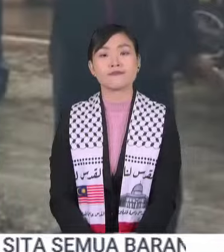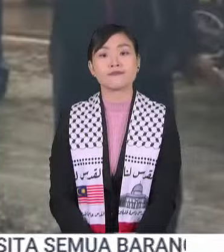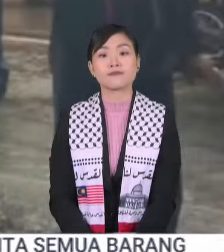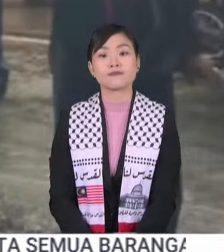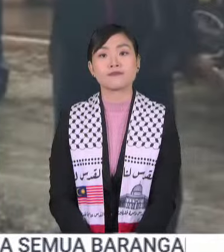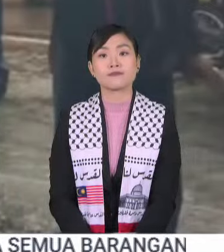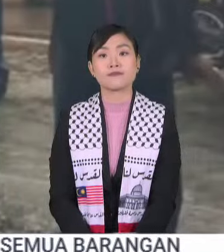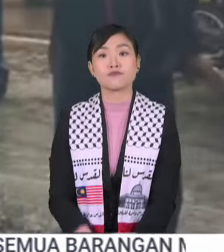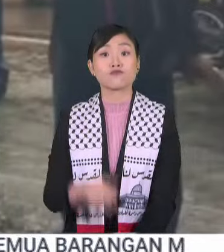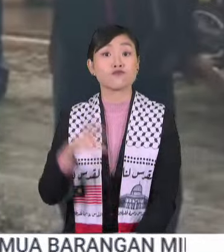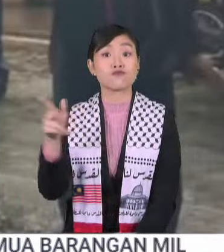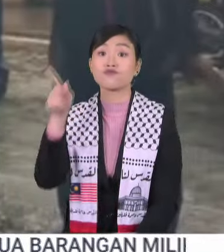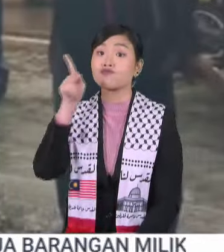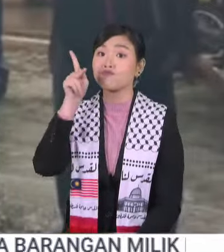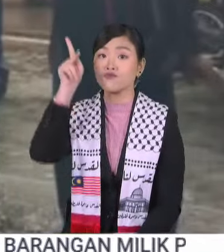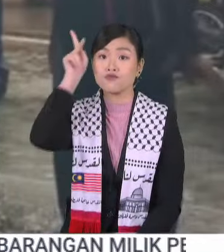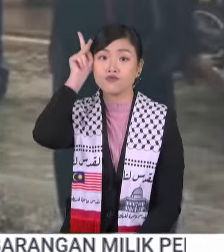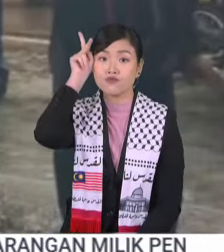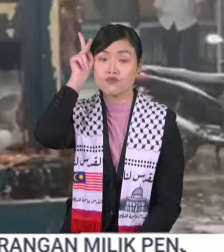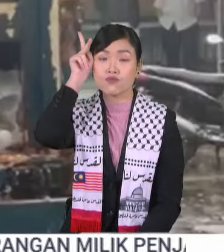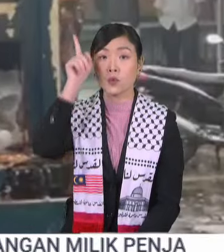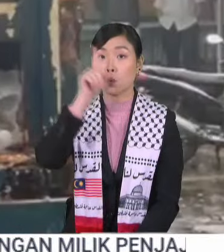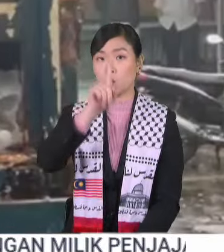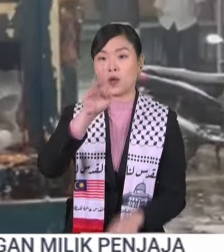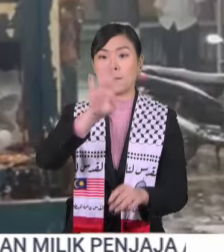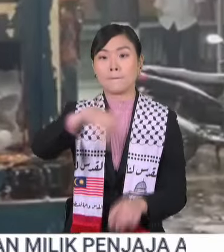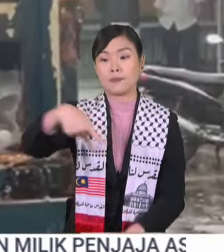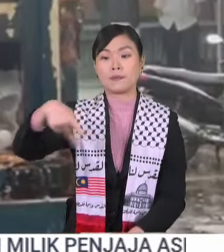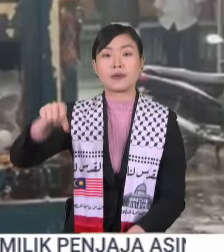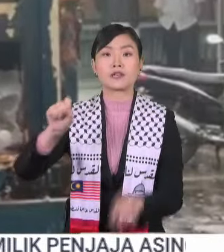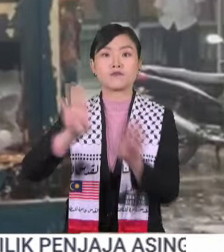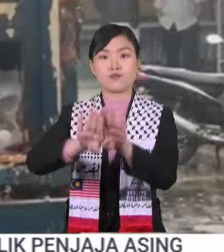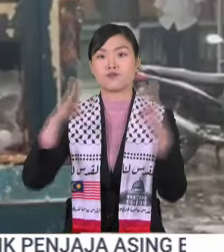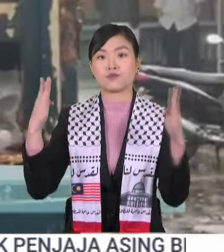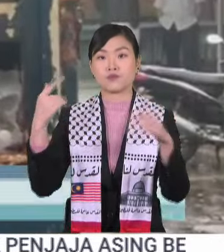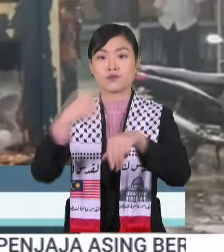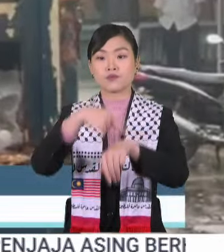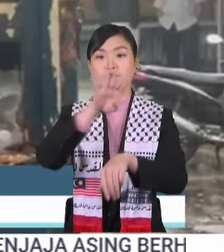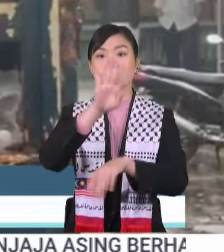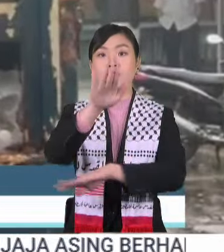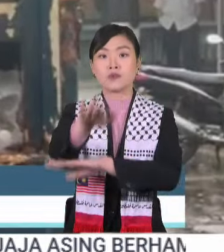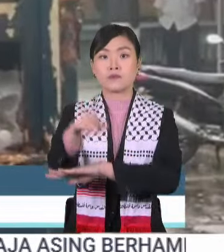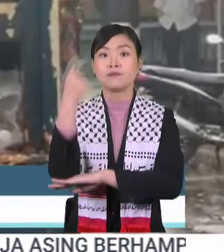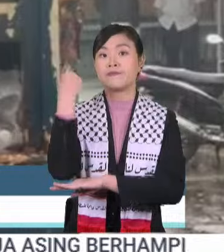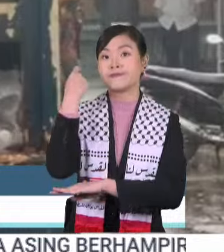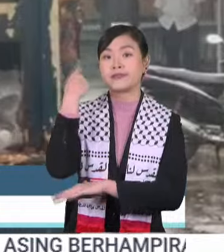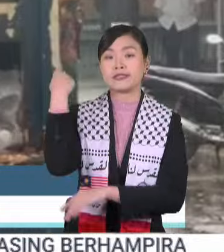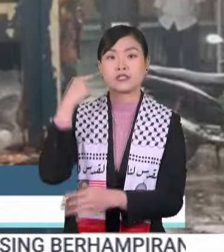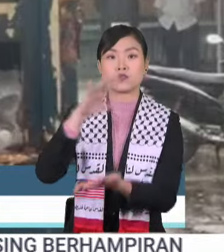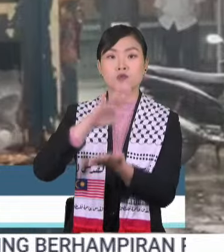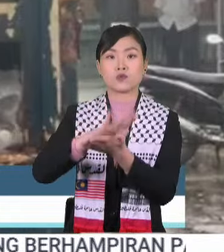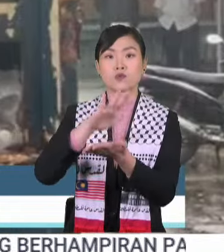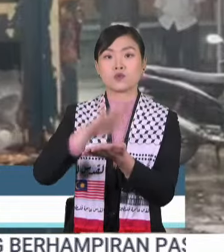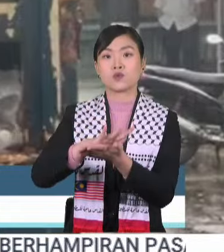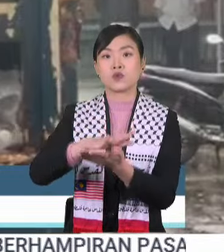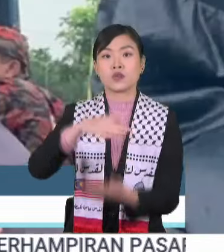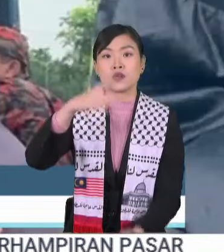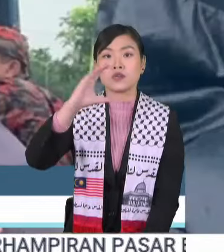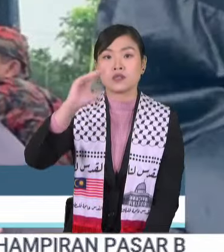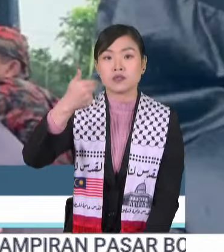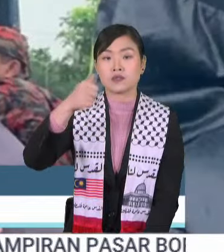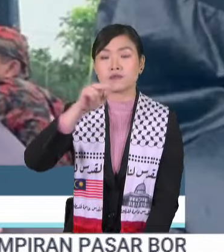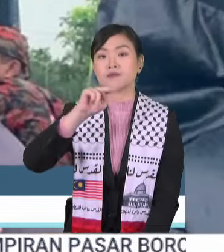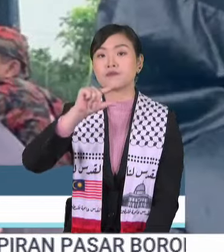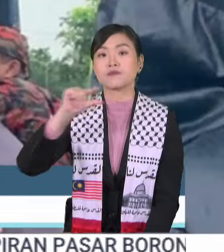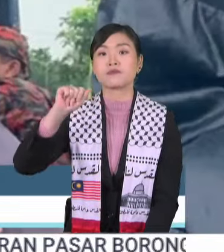banjir Sementara itu di Kelantan satu PPS dibuka pukul 4 petang tadi di sekolah kebangsaan changai Pasir Putih susulan hujan